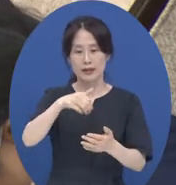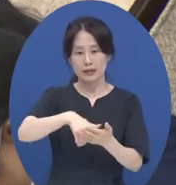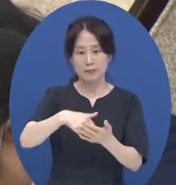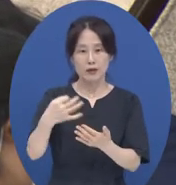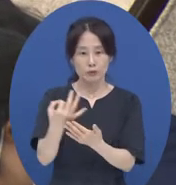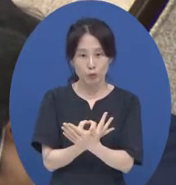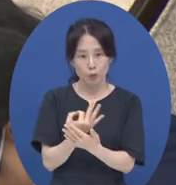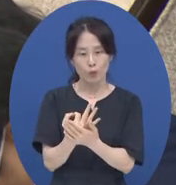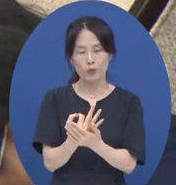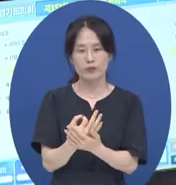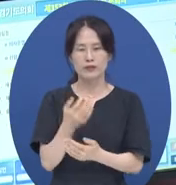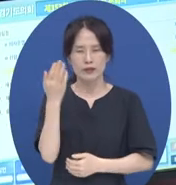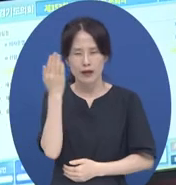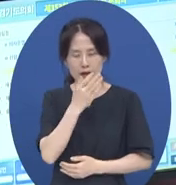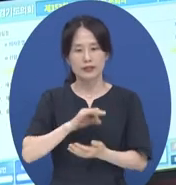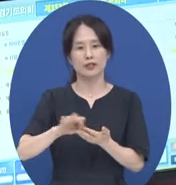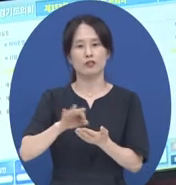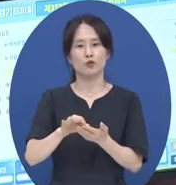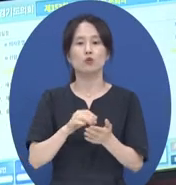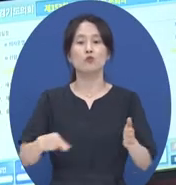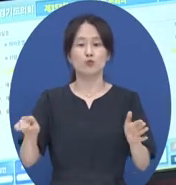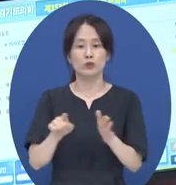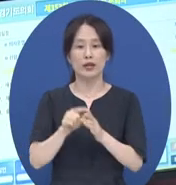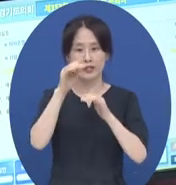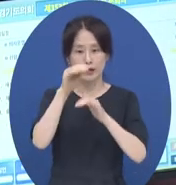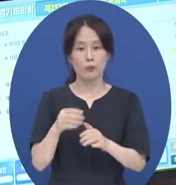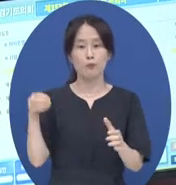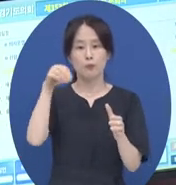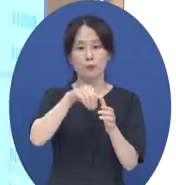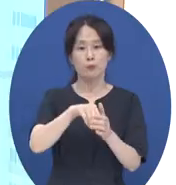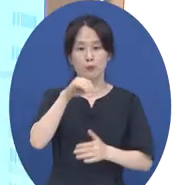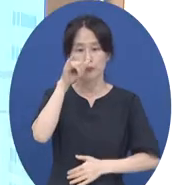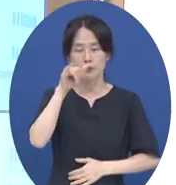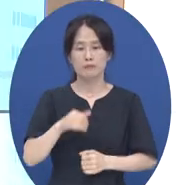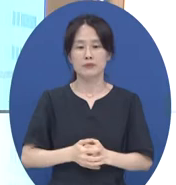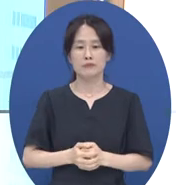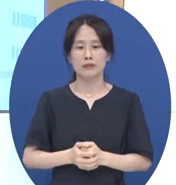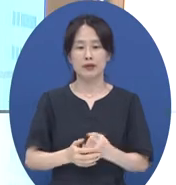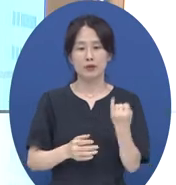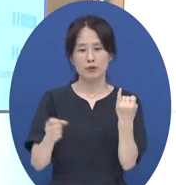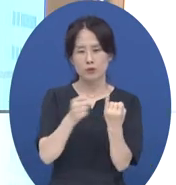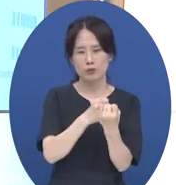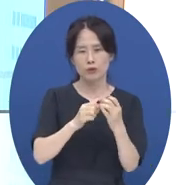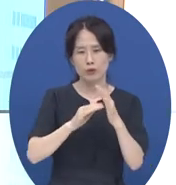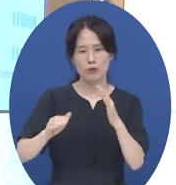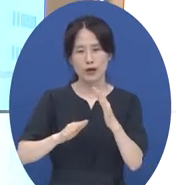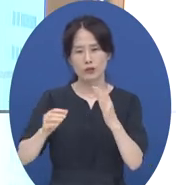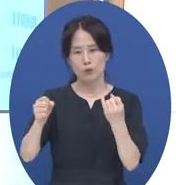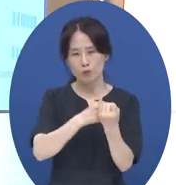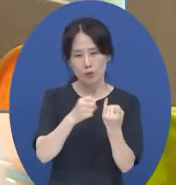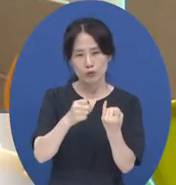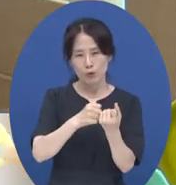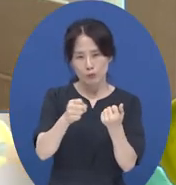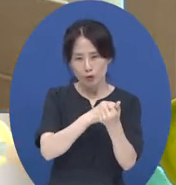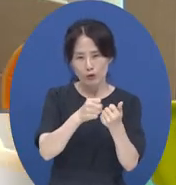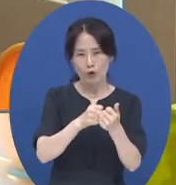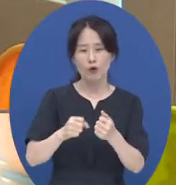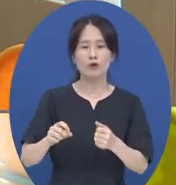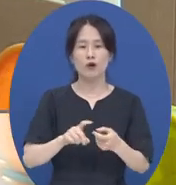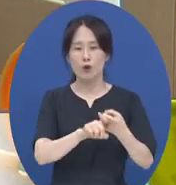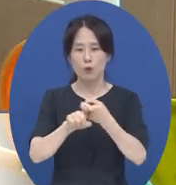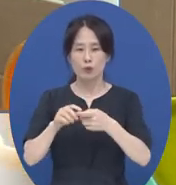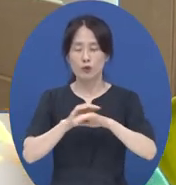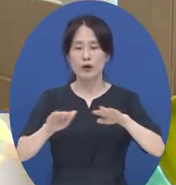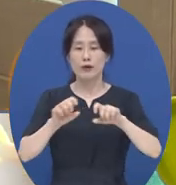도민 삶의 질 향상에 효율적으로 사용하기 위한 내용을 담고 있습니다. 경기도 여성폭력, 가정폭력, 공동대응체계 구축 및